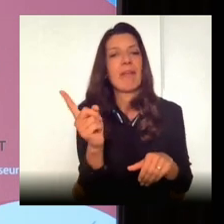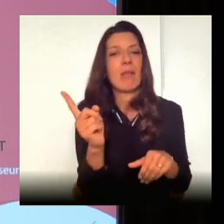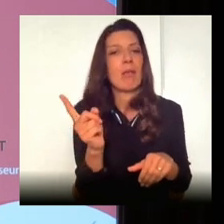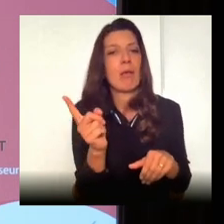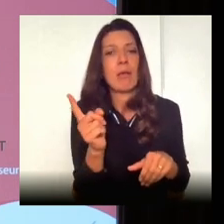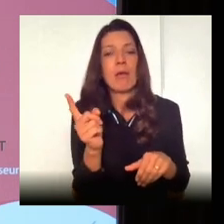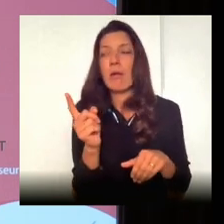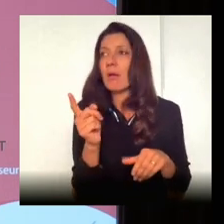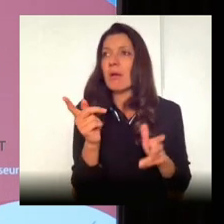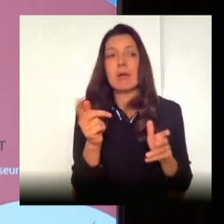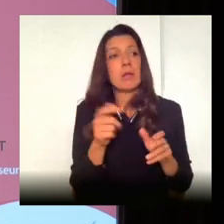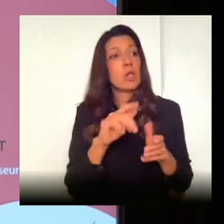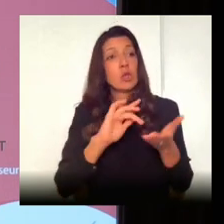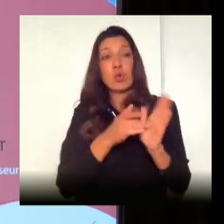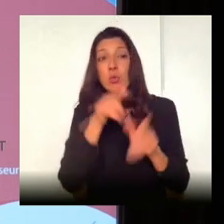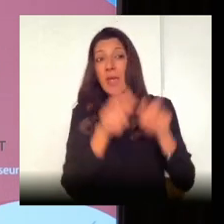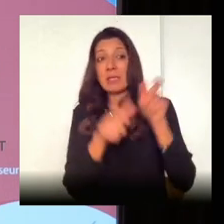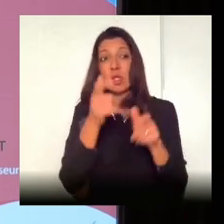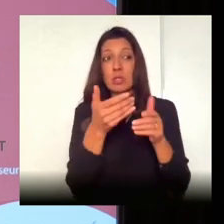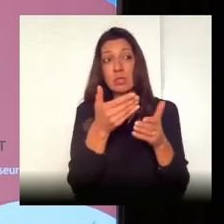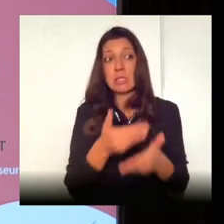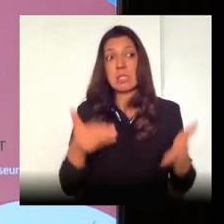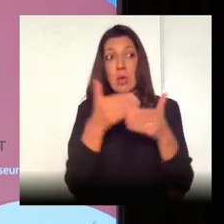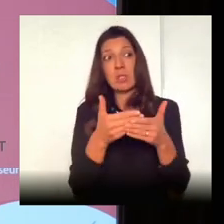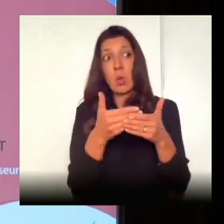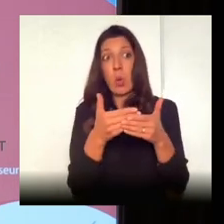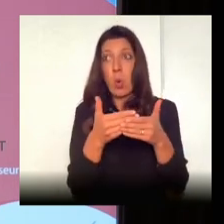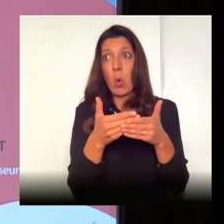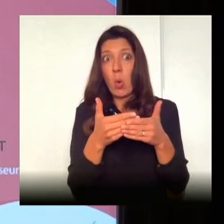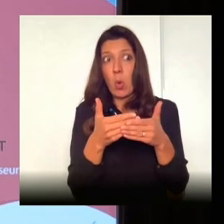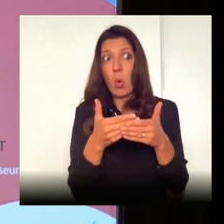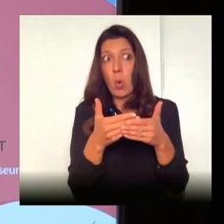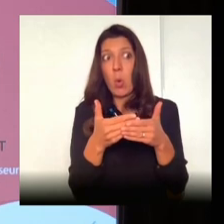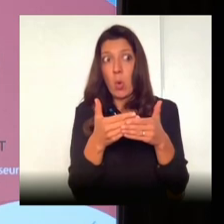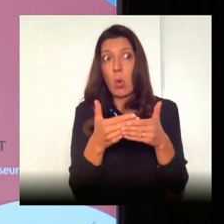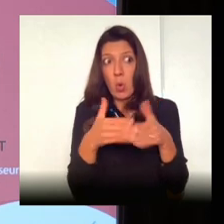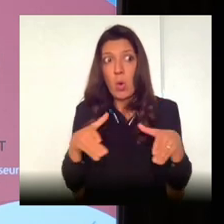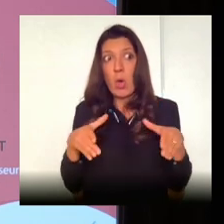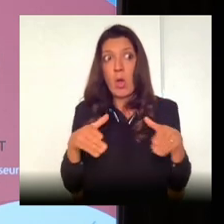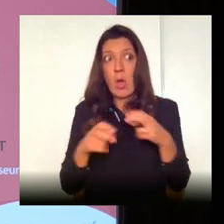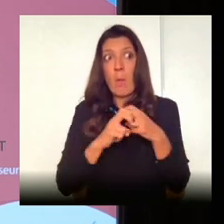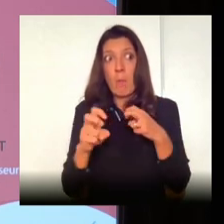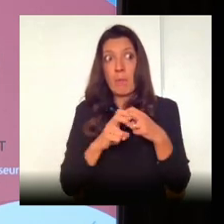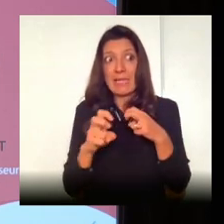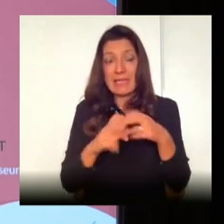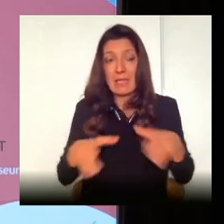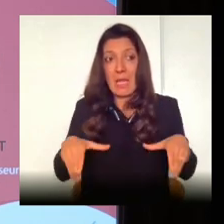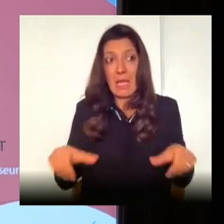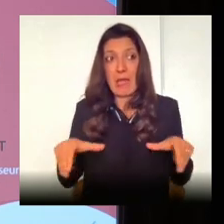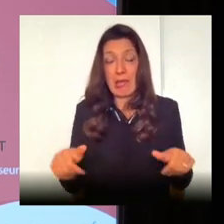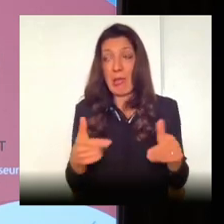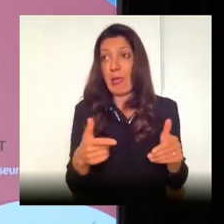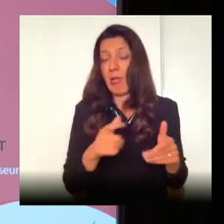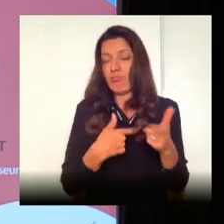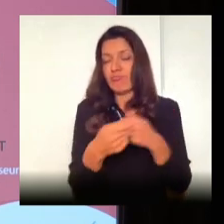toutes les personnes à mobilité réduite. Il n'est pas destiné juste aux personnes qui se déplacent en fauteuil roulant. Il est destiné à